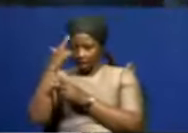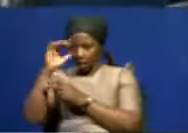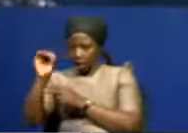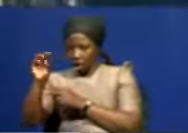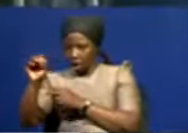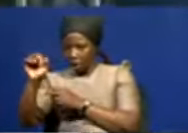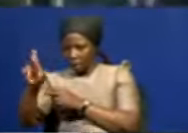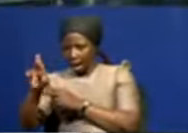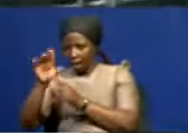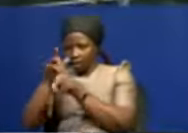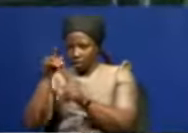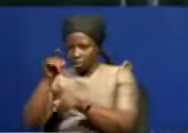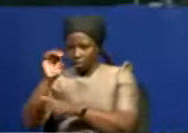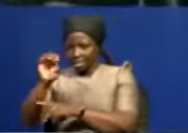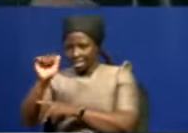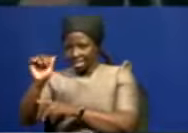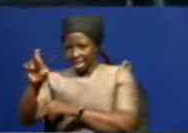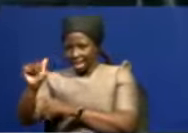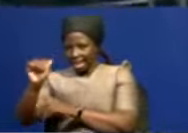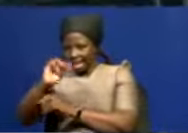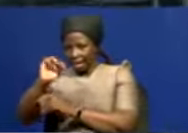kukabiliana.